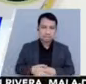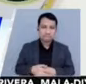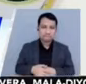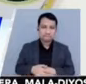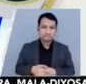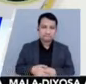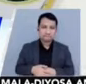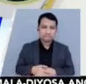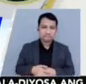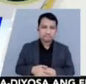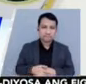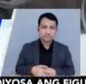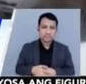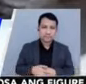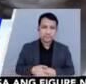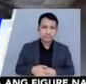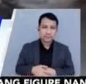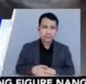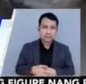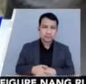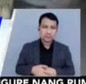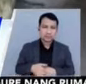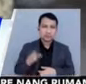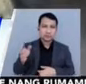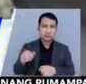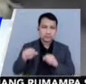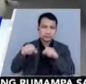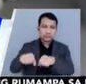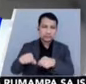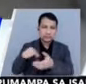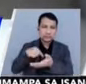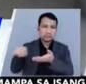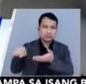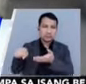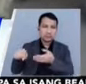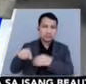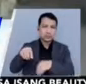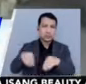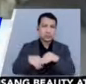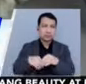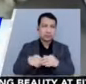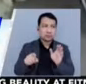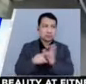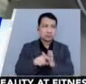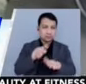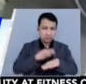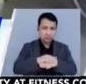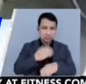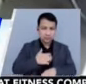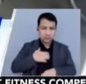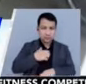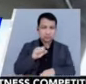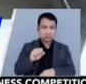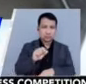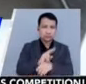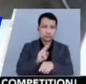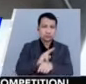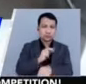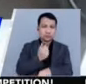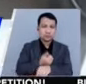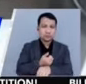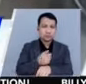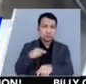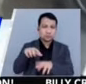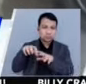doon na po sa laot ang bayaran. Kinasuhan na ng illegal possession of firearms, grave threat at usurpation of authority ang mga dinakip